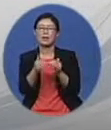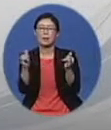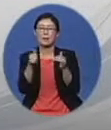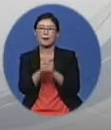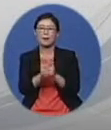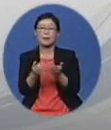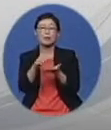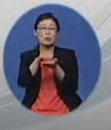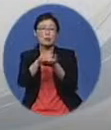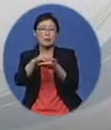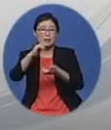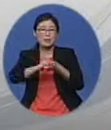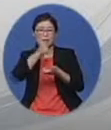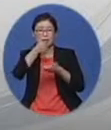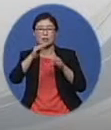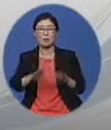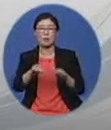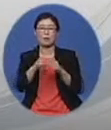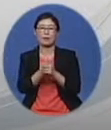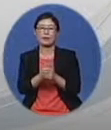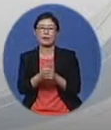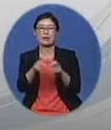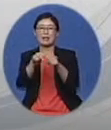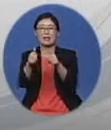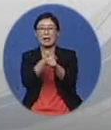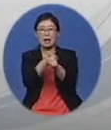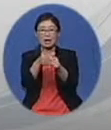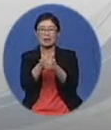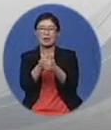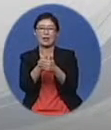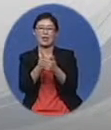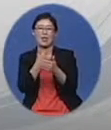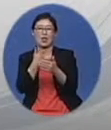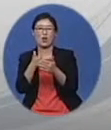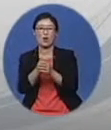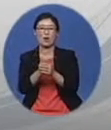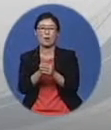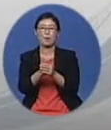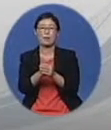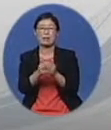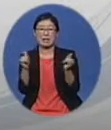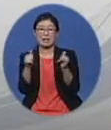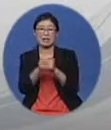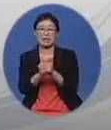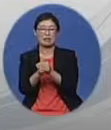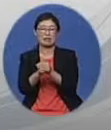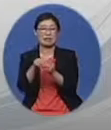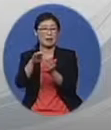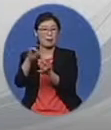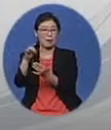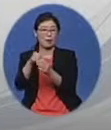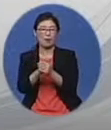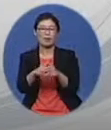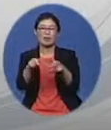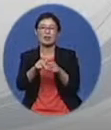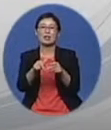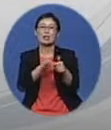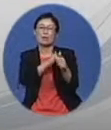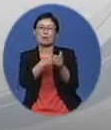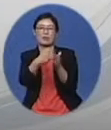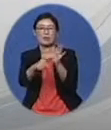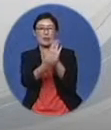이번 개정으로 제한 대상에 장애인 학대 관련 범죄 경력자를 추가해 장애인 복지시설 내 인권침해를 예방하려는 방침으로